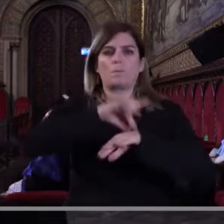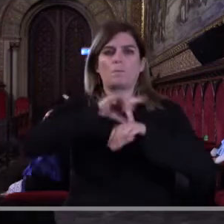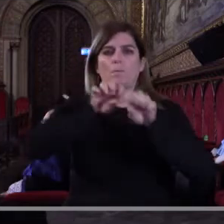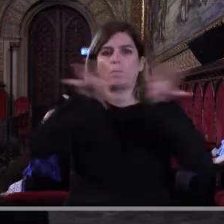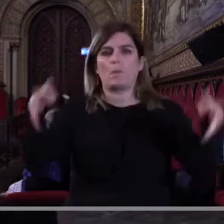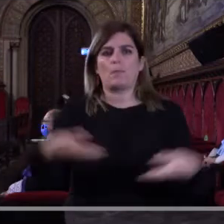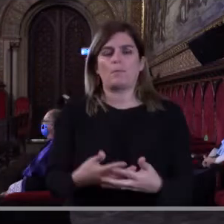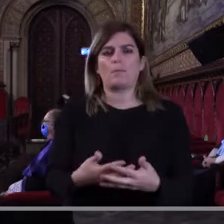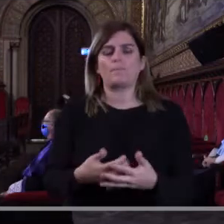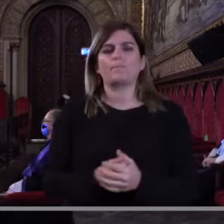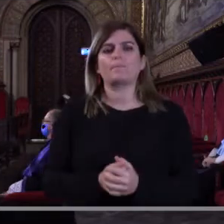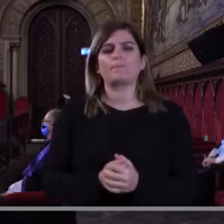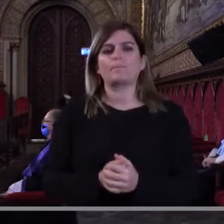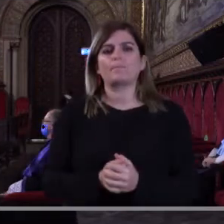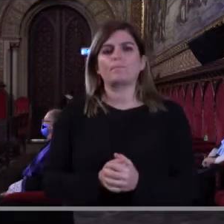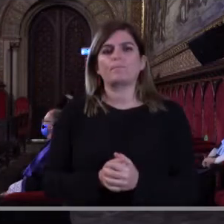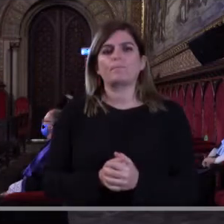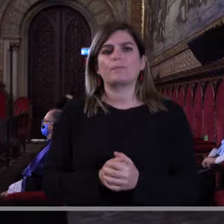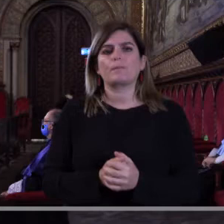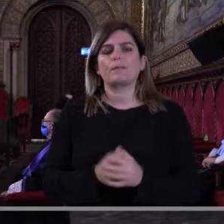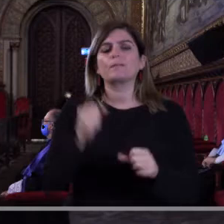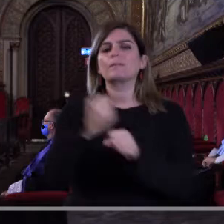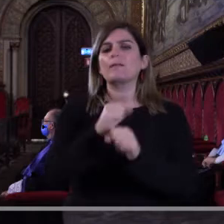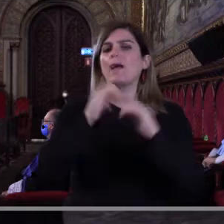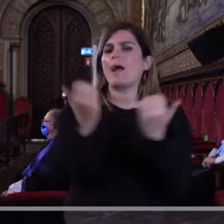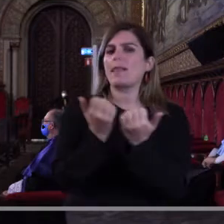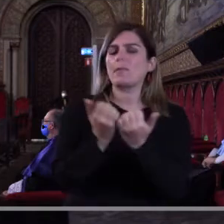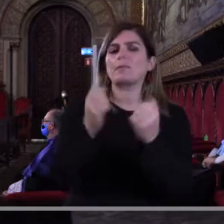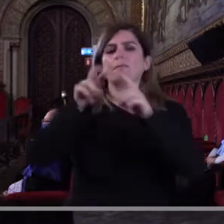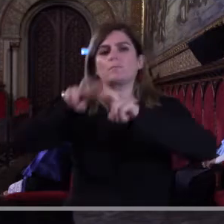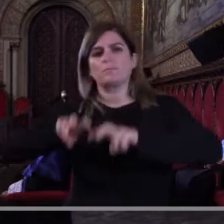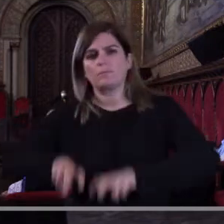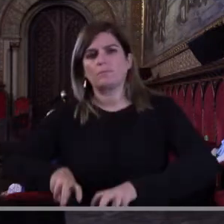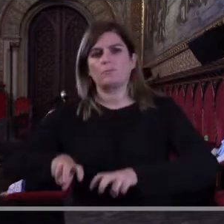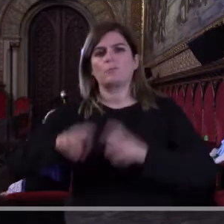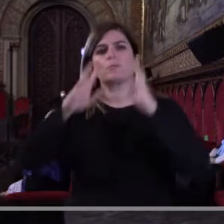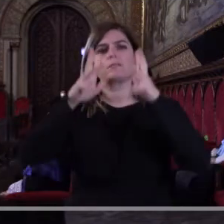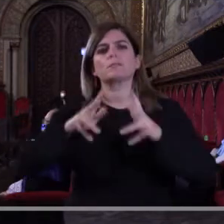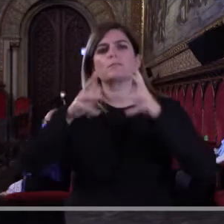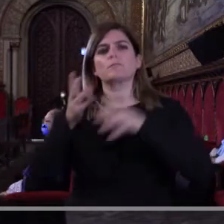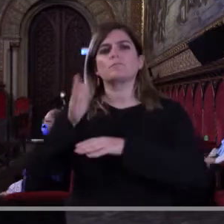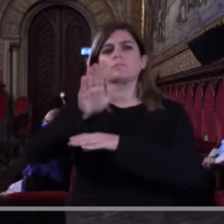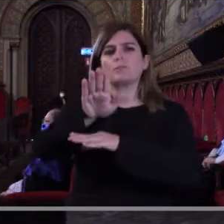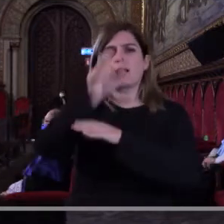Per recolzar en xifres la nostra tasca acadèmica i investigadora duta a terme durant el curs